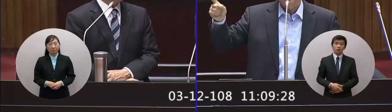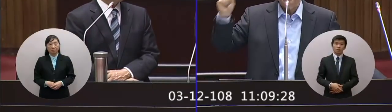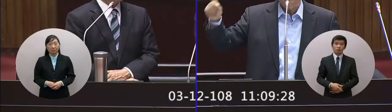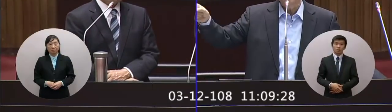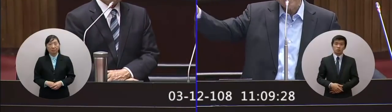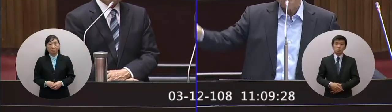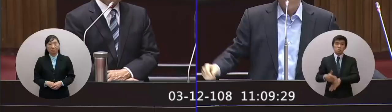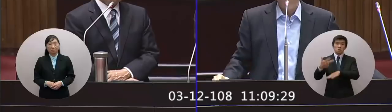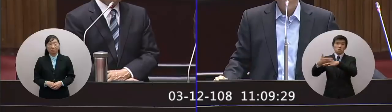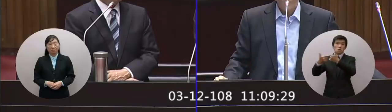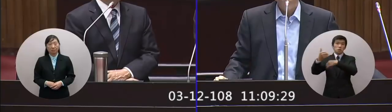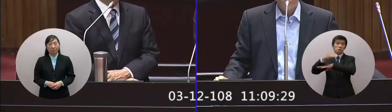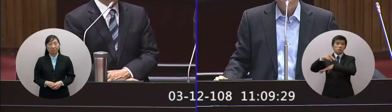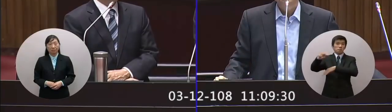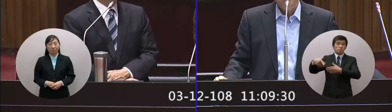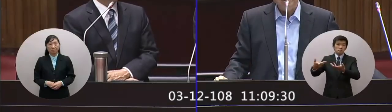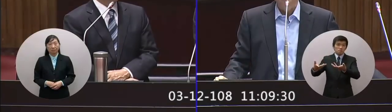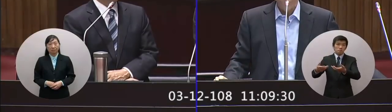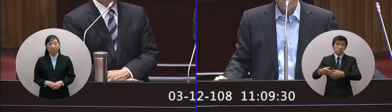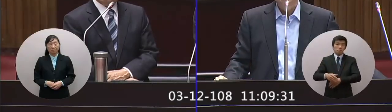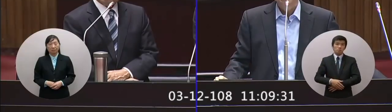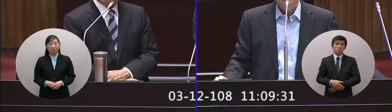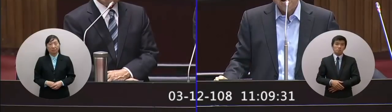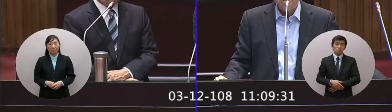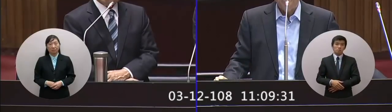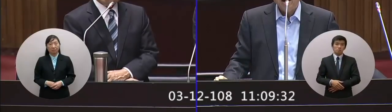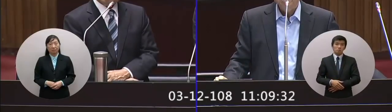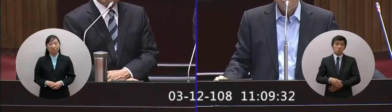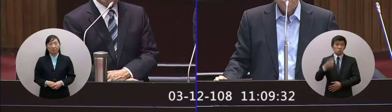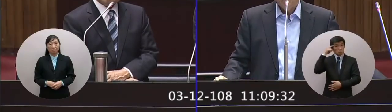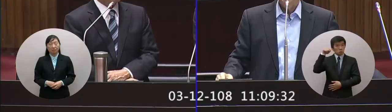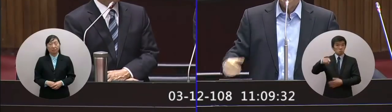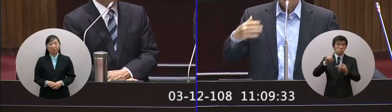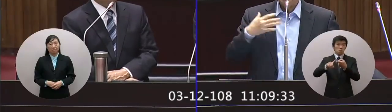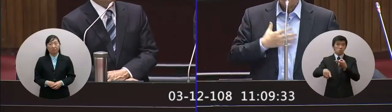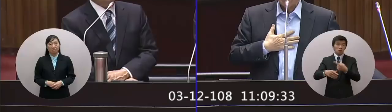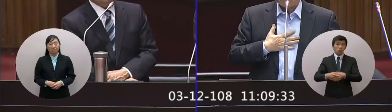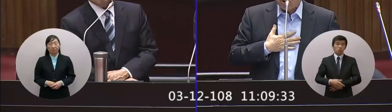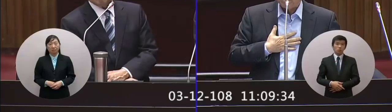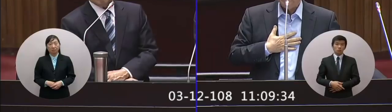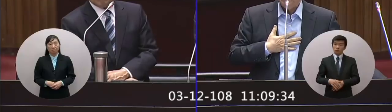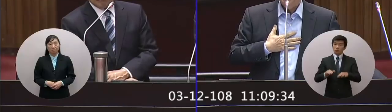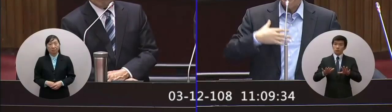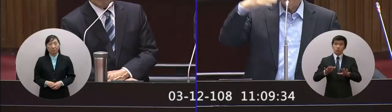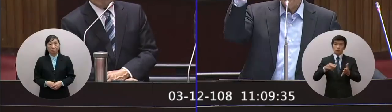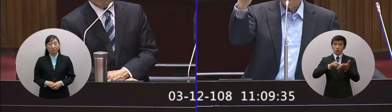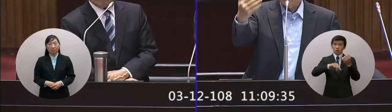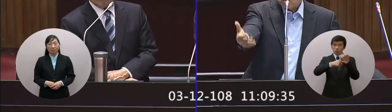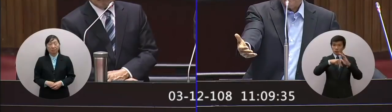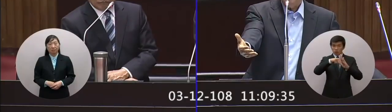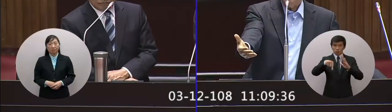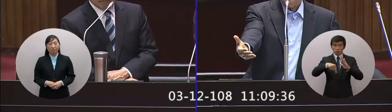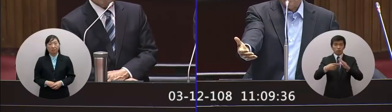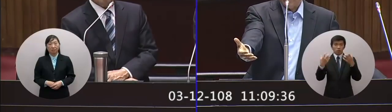这就是我们的科汇办，院长，合理吗？我们今天立法院监